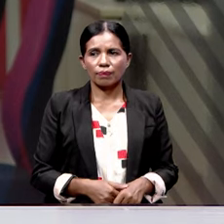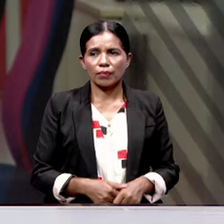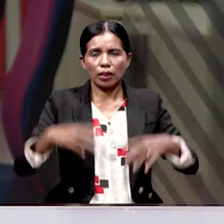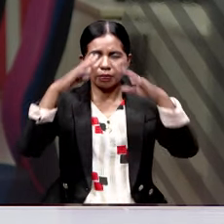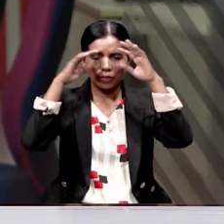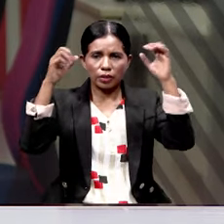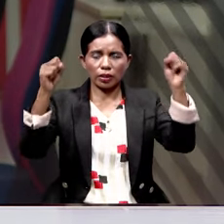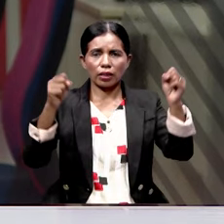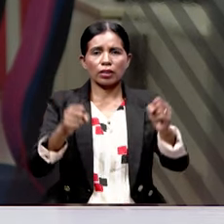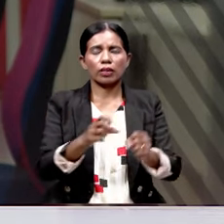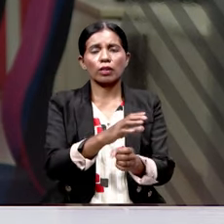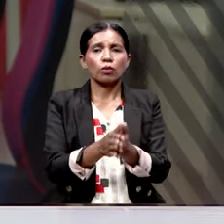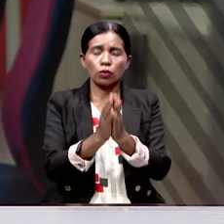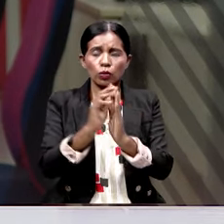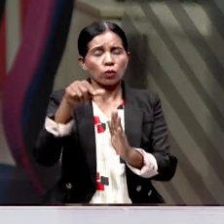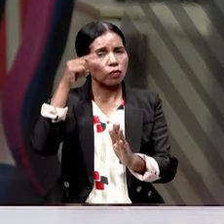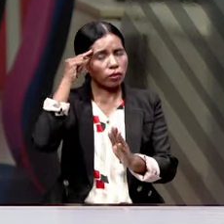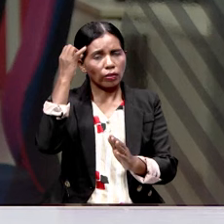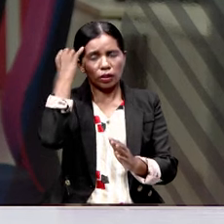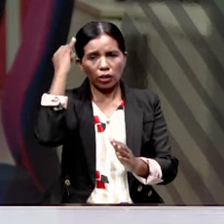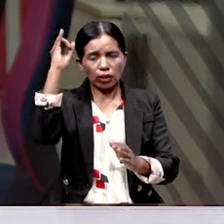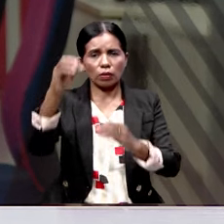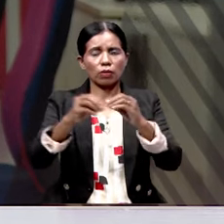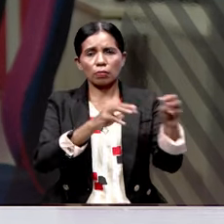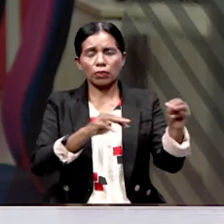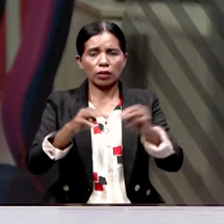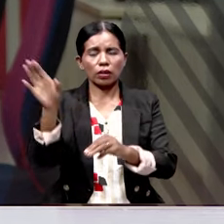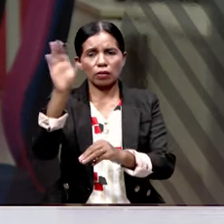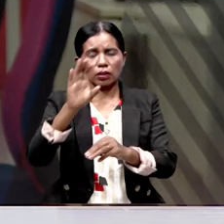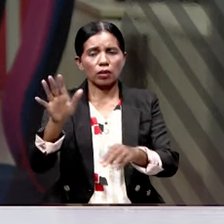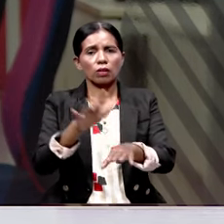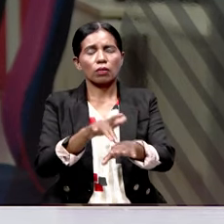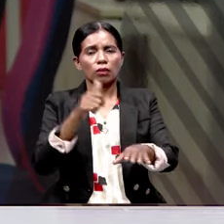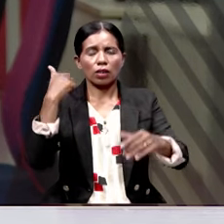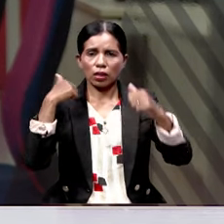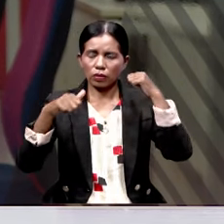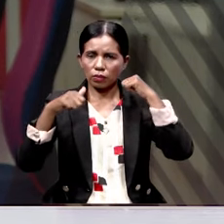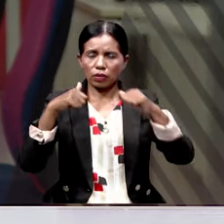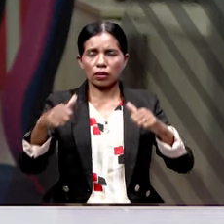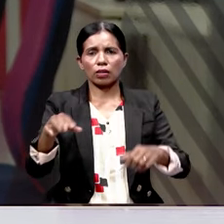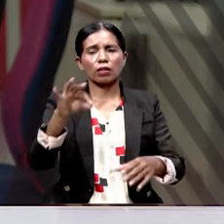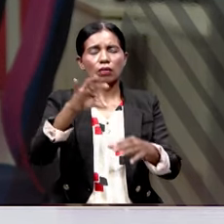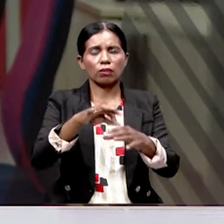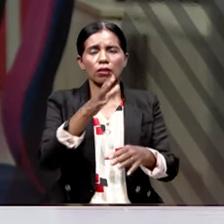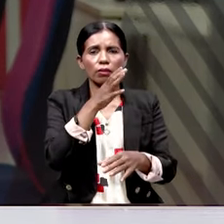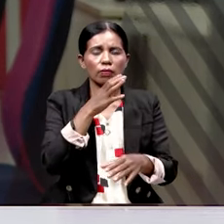Presidente Republik Hustu Governo ni ideia relasion ho mudansa klimatika ne be afeta ba atividade agrícola no